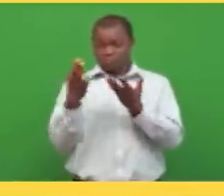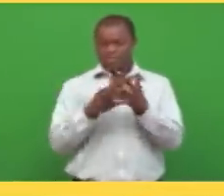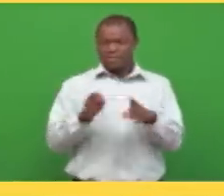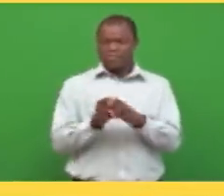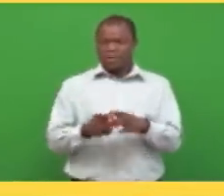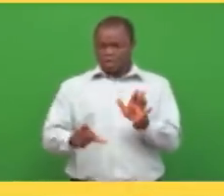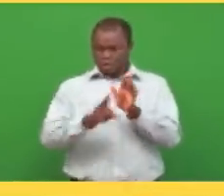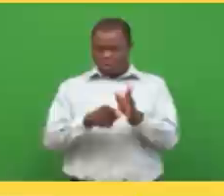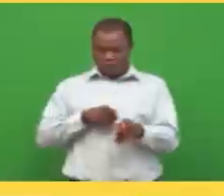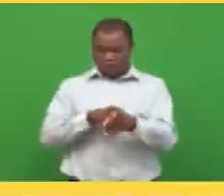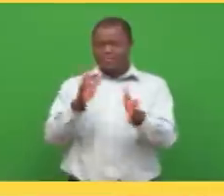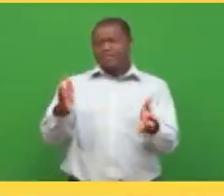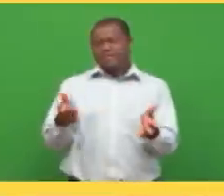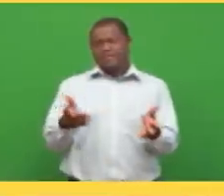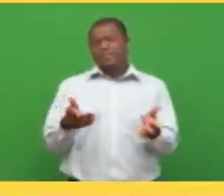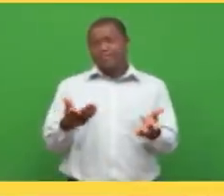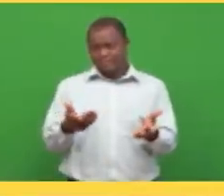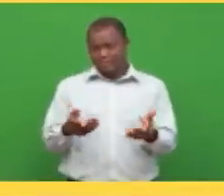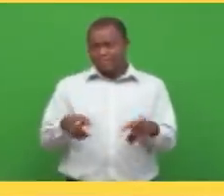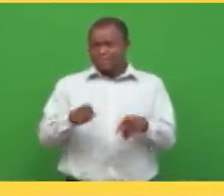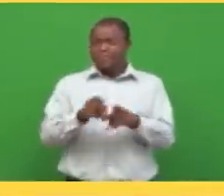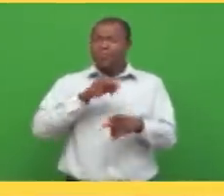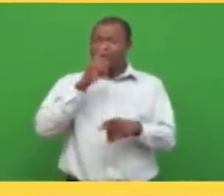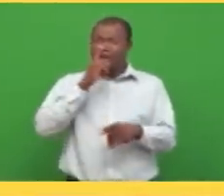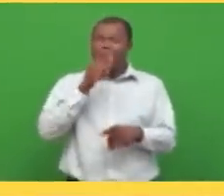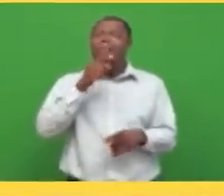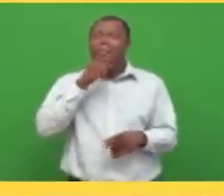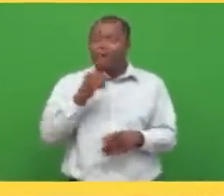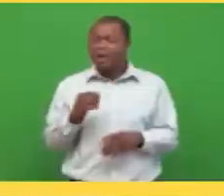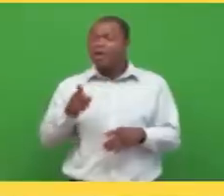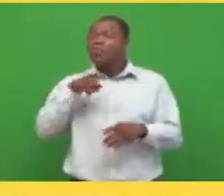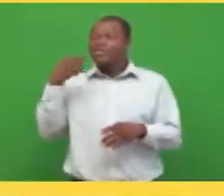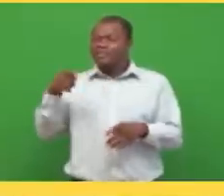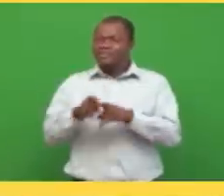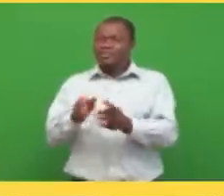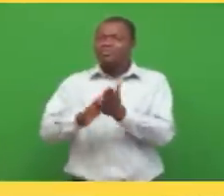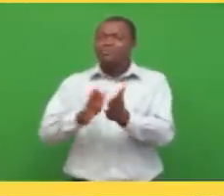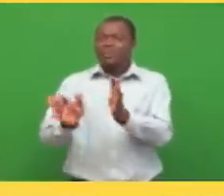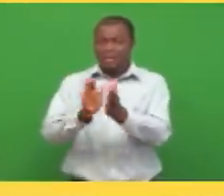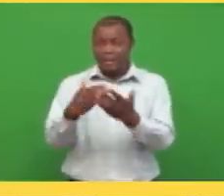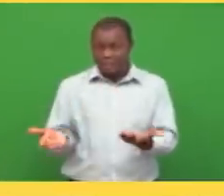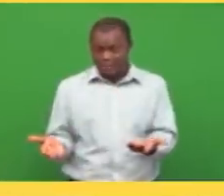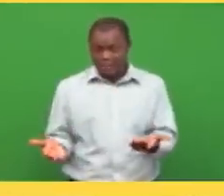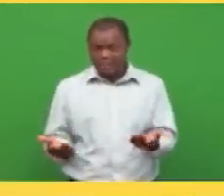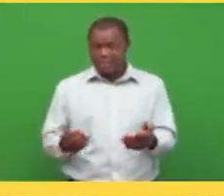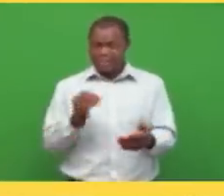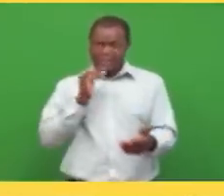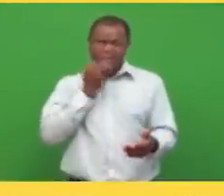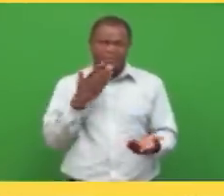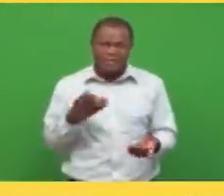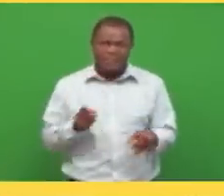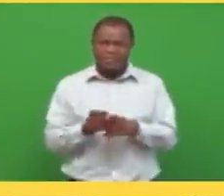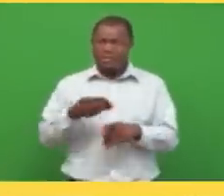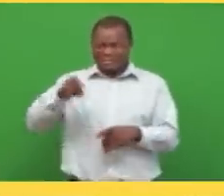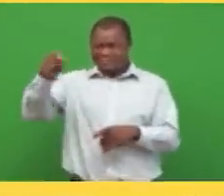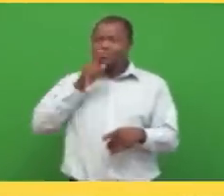pamatare yatinoti wanano yeroora. Zvino kana baba vachinge vakatora mudzimai pasina kubviswa zvirango zvakakwana. Inoita senzira